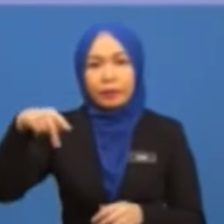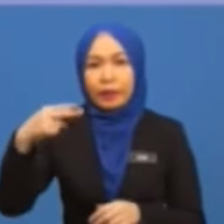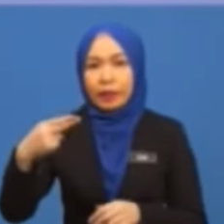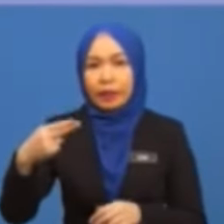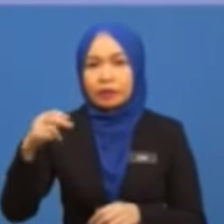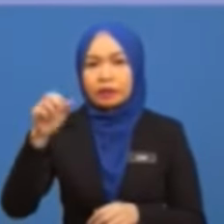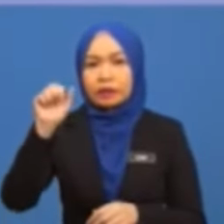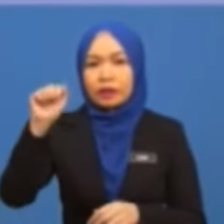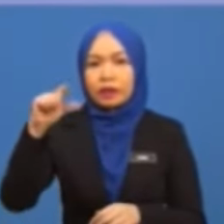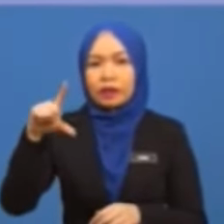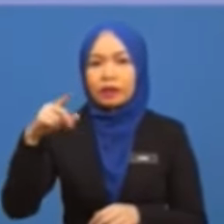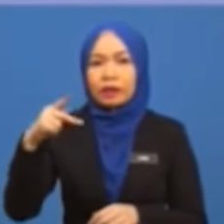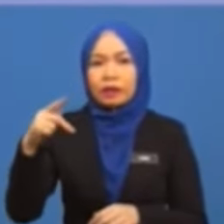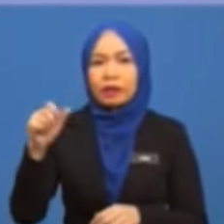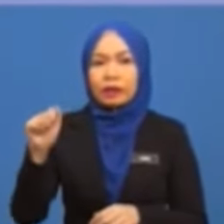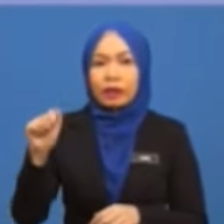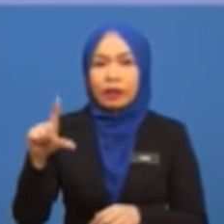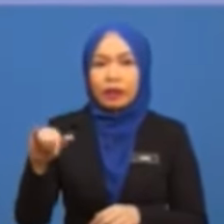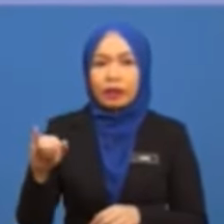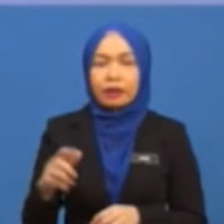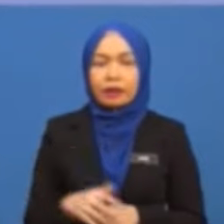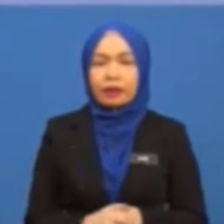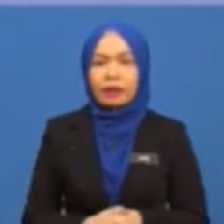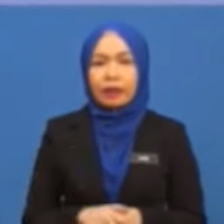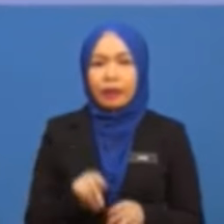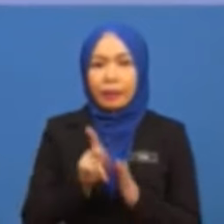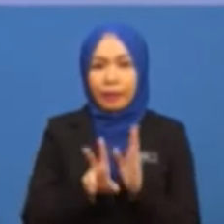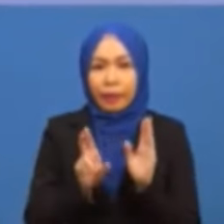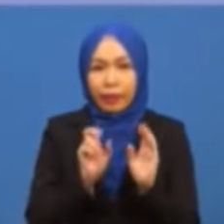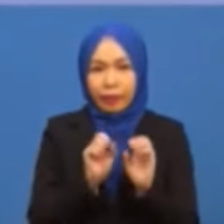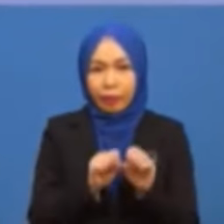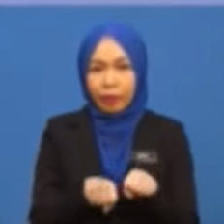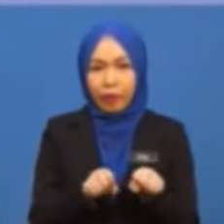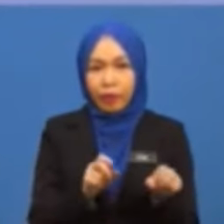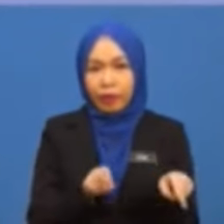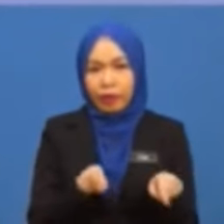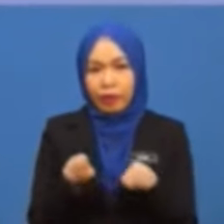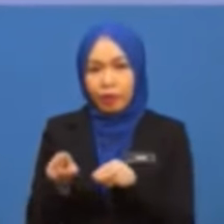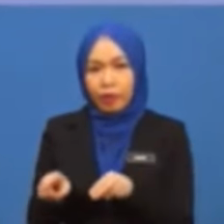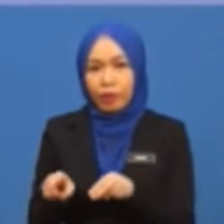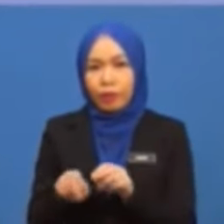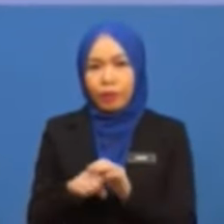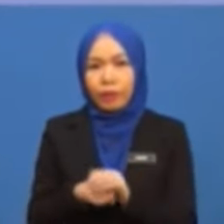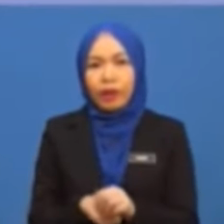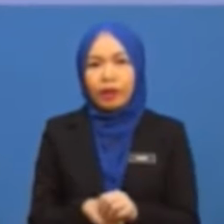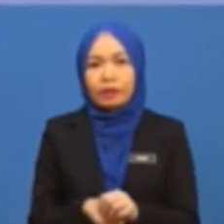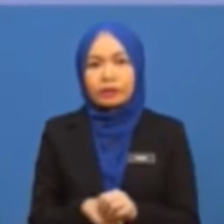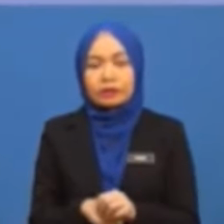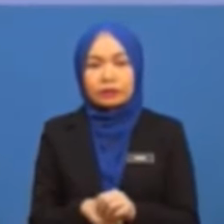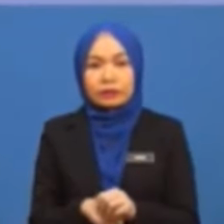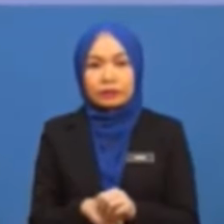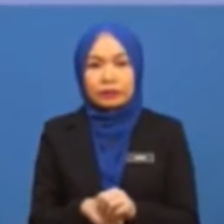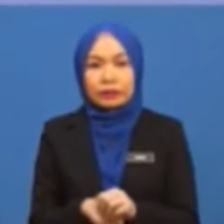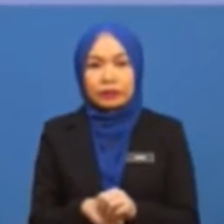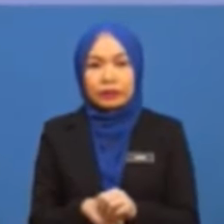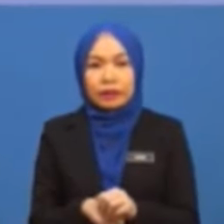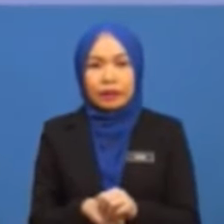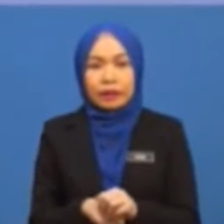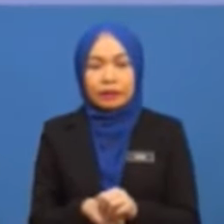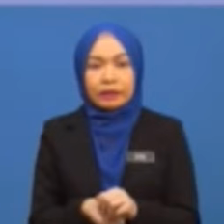Pemboleh ubah: dimanipulasikan kepekatan ion hidroksida. Bergerak